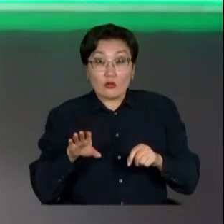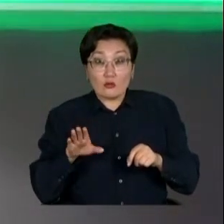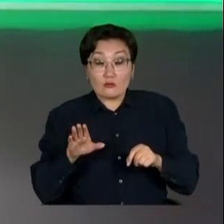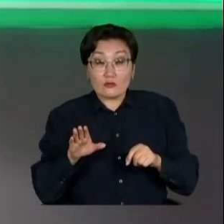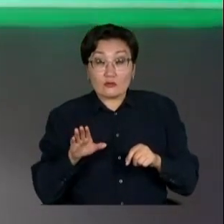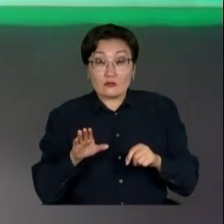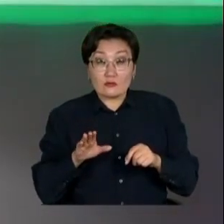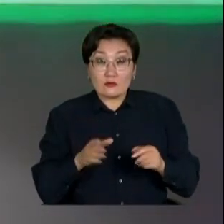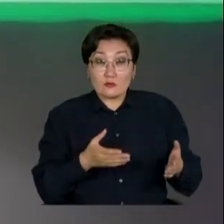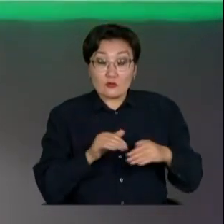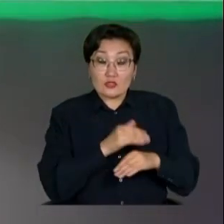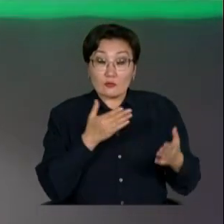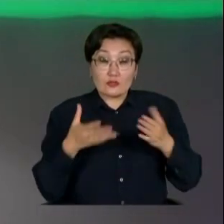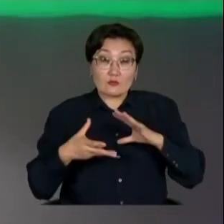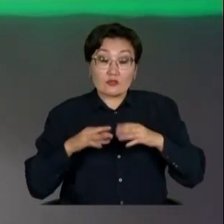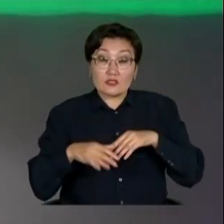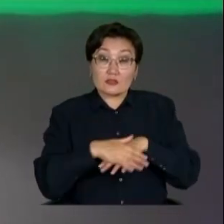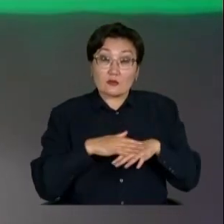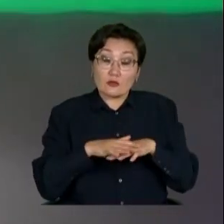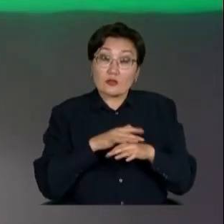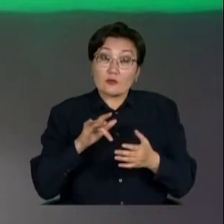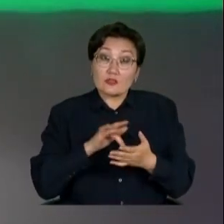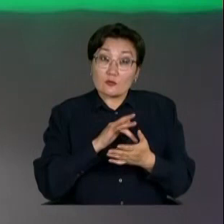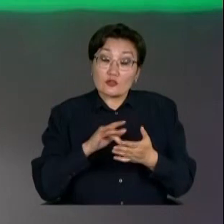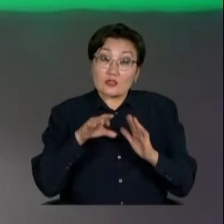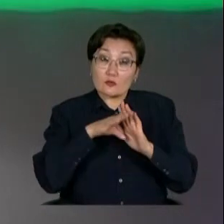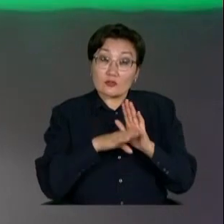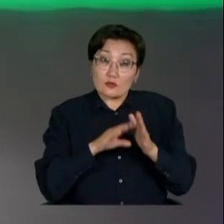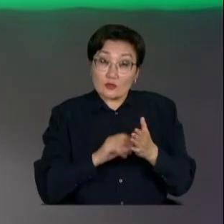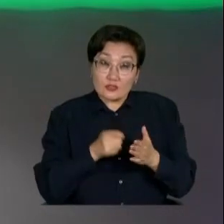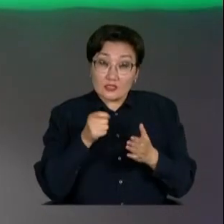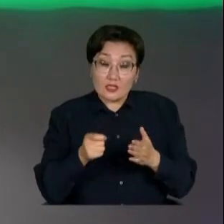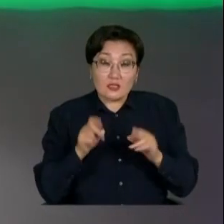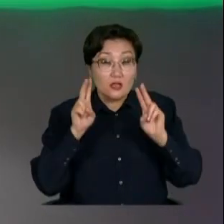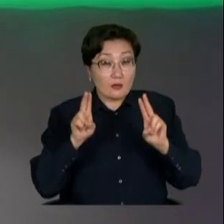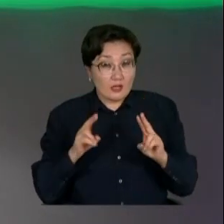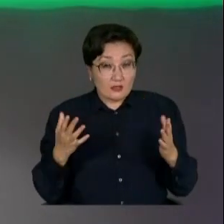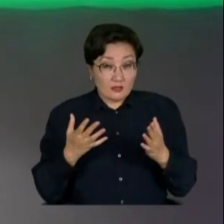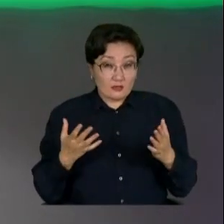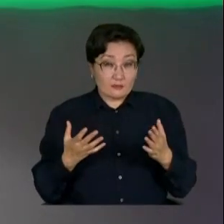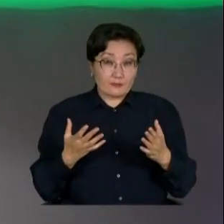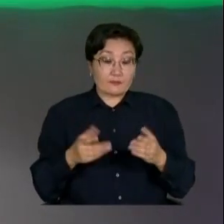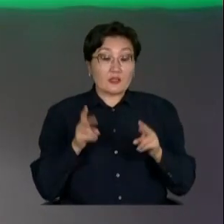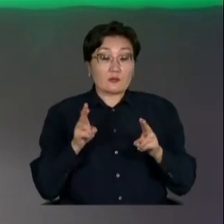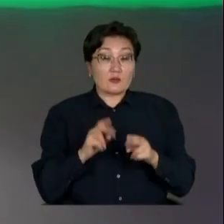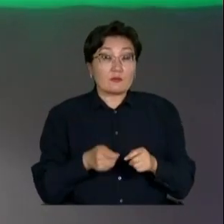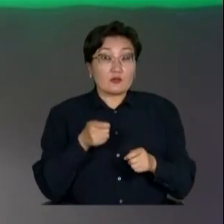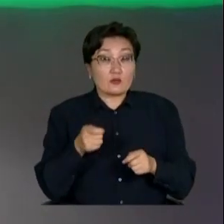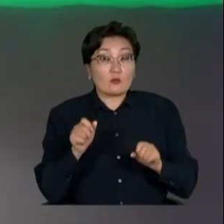Қош келіпсіз. Қош көрдік. Жалпы халық қатысатын бюджет бағдарламасына өтініш берудің талабы қандай? Кімдер беруге